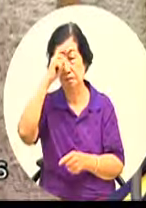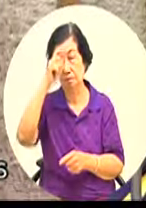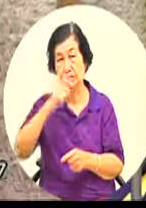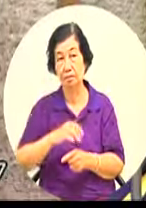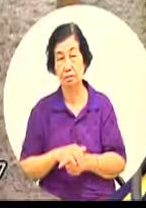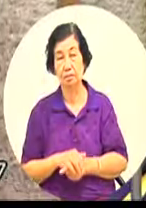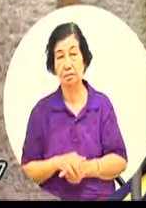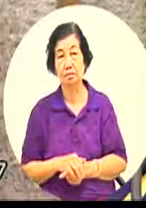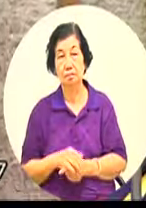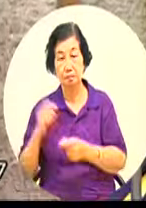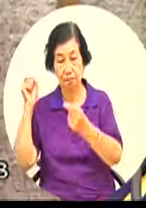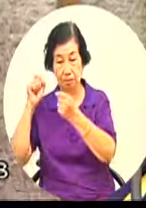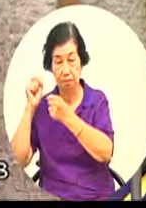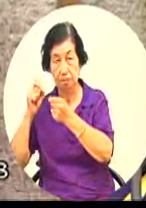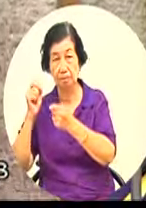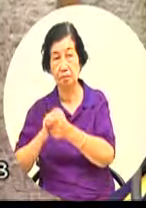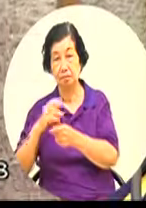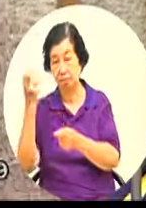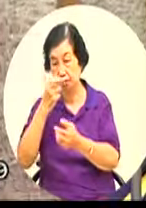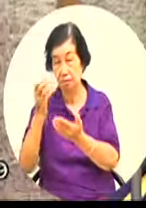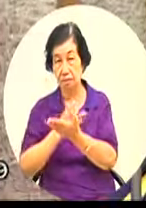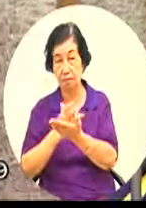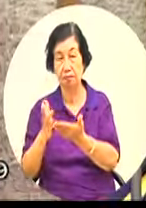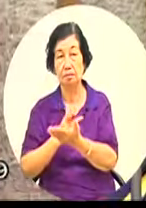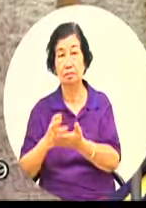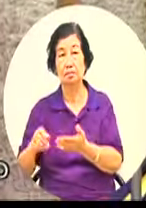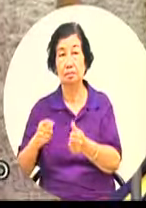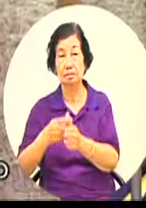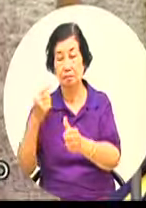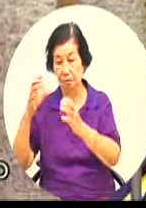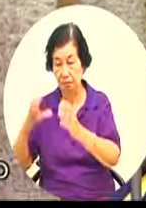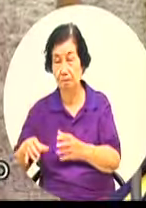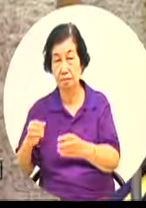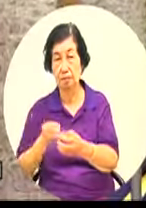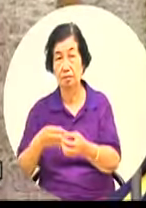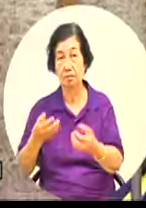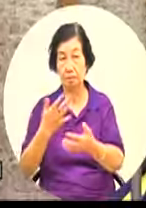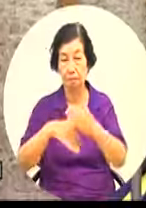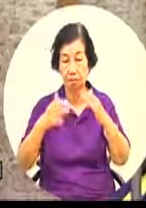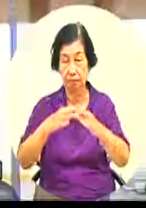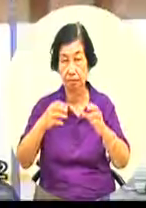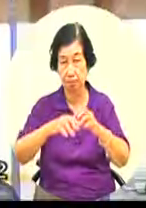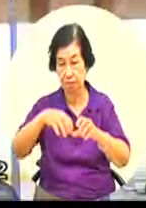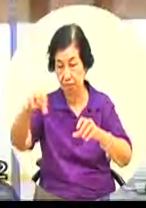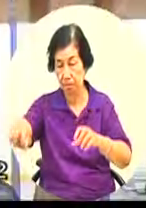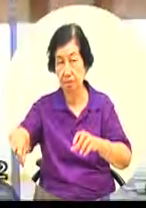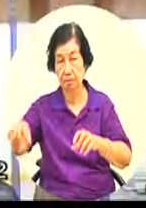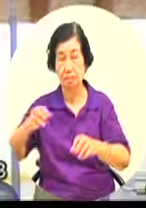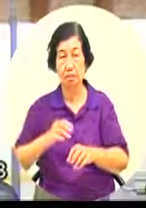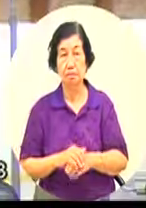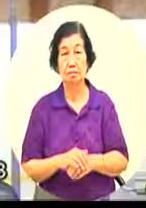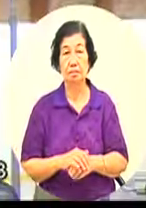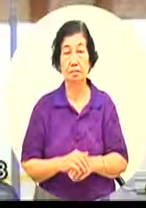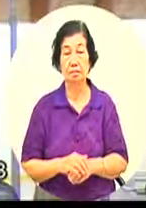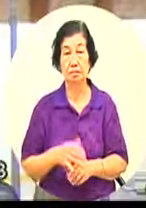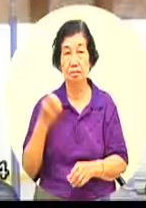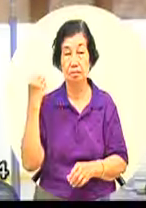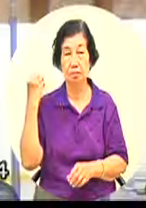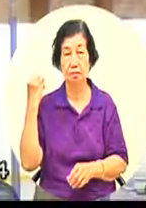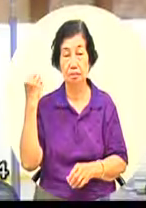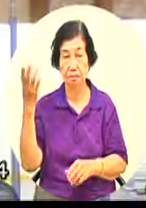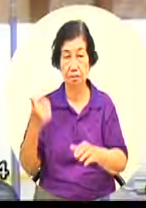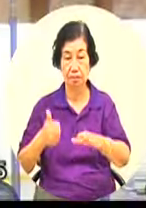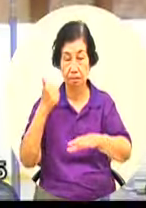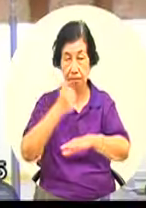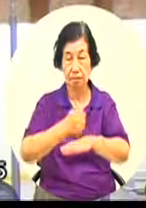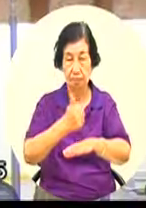较近期的评估之下，可以在北高雄先设一个分校这样子。 好，校长，那因为您是新来的校长，我们非常